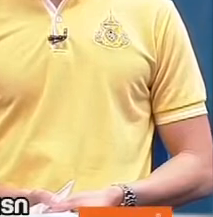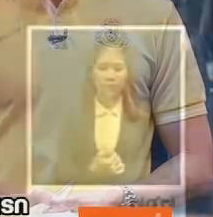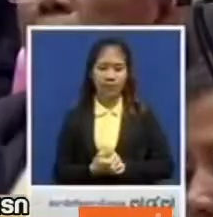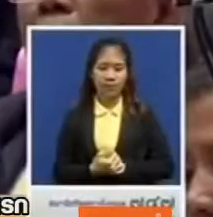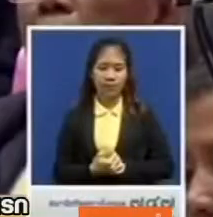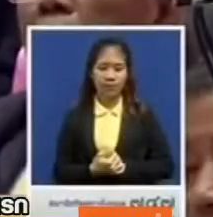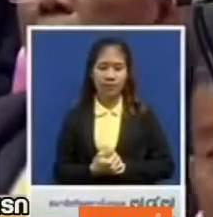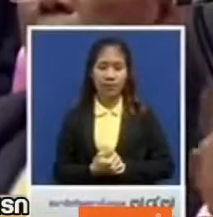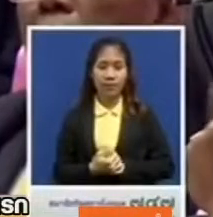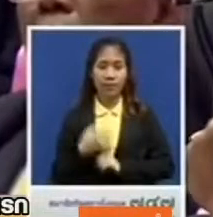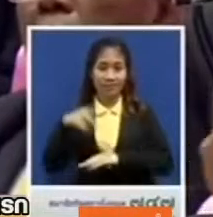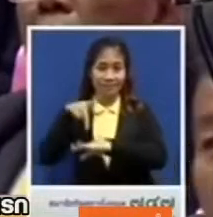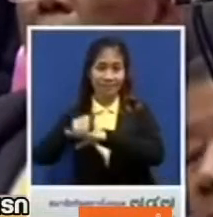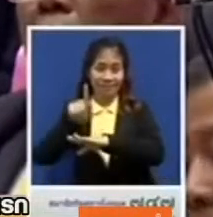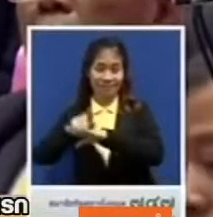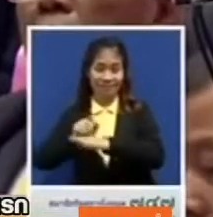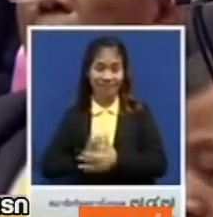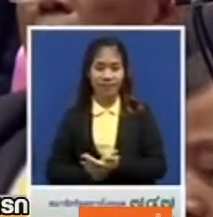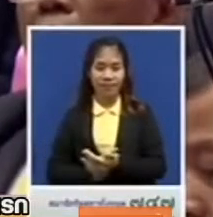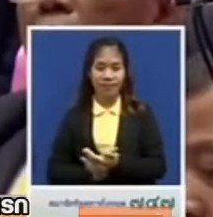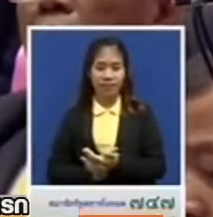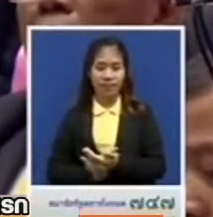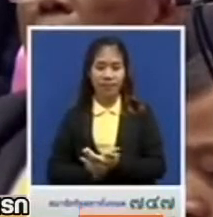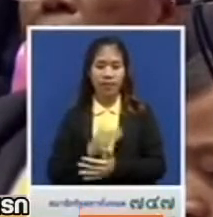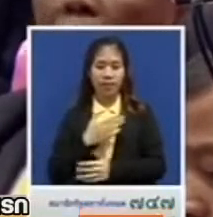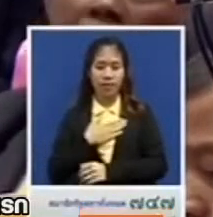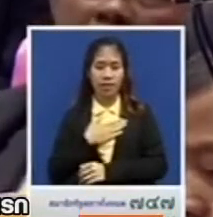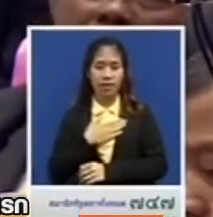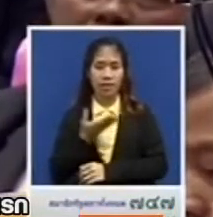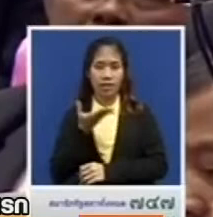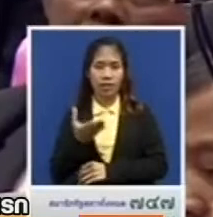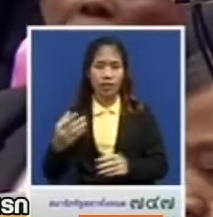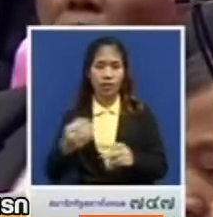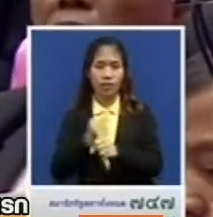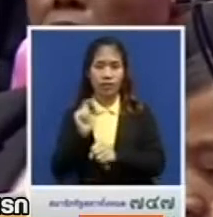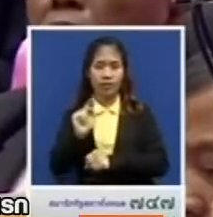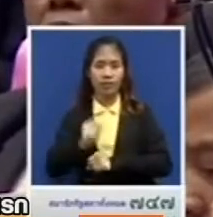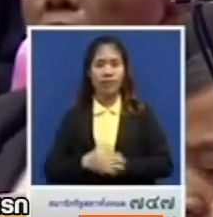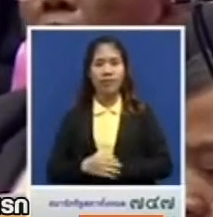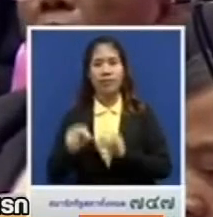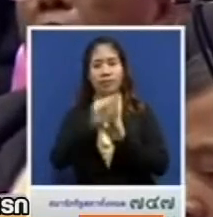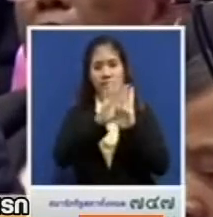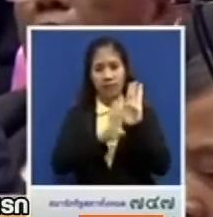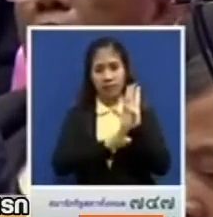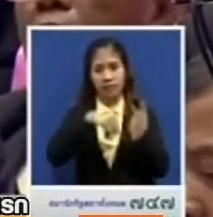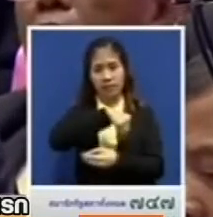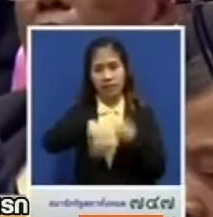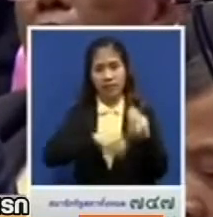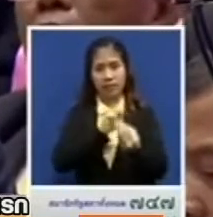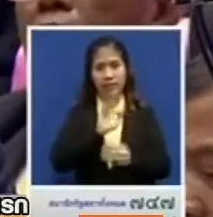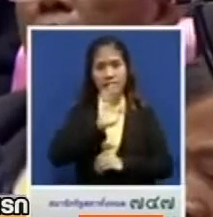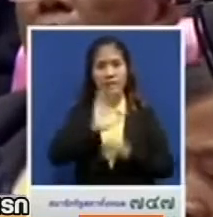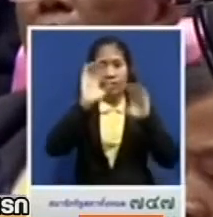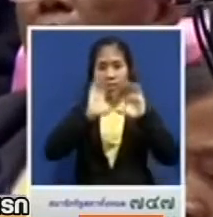นี้เนี่ยนะครับก็ถือว่าสอบผ่านสำหรับวันนี้ที่ได้ผ่านมาอย่างที่เรียนครับว่าถ้าเราไม่ไปมองว่ามีการเสียดสีอยู่บ้าง